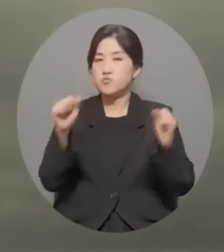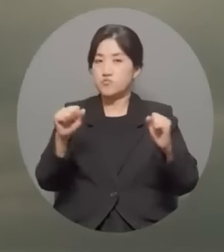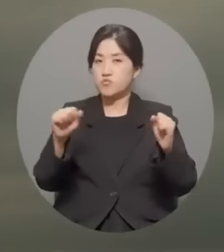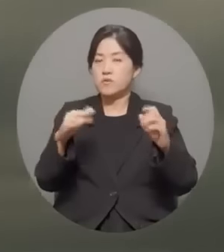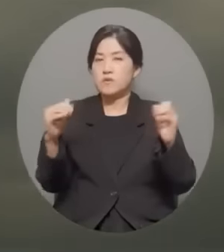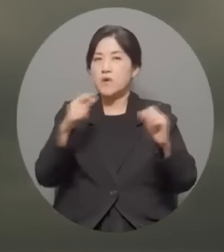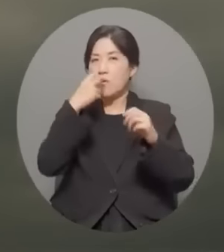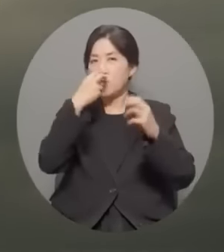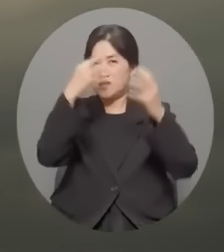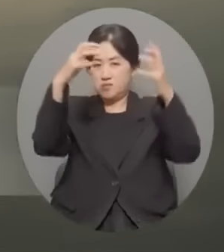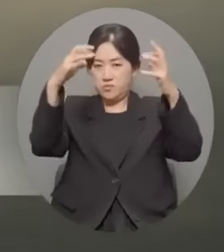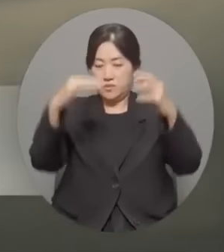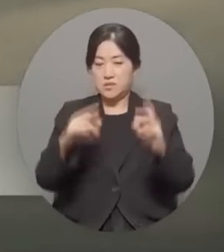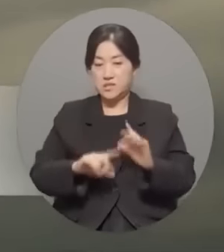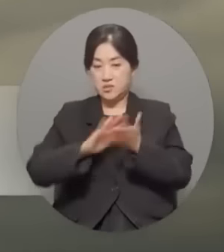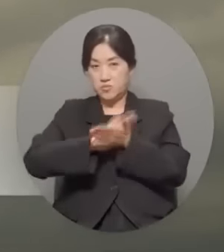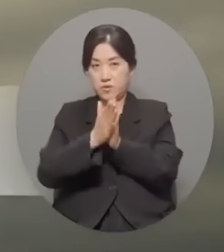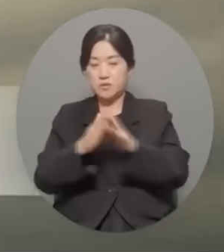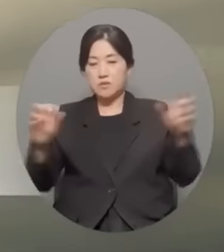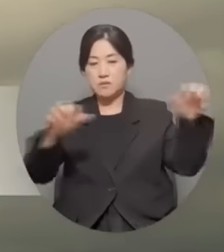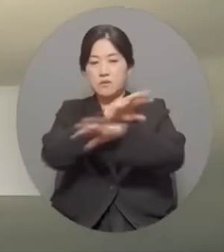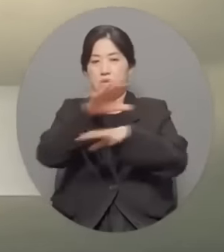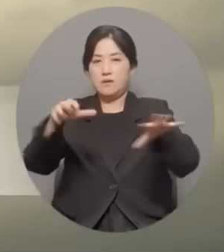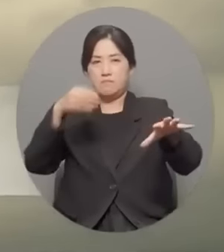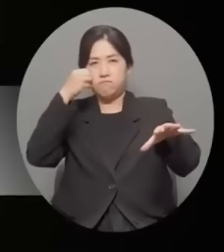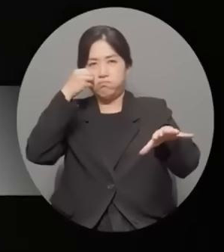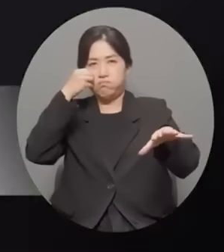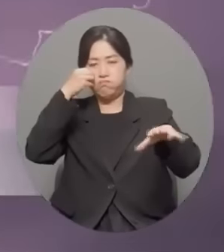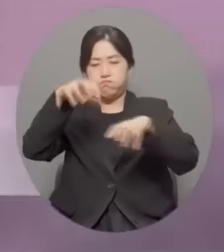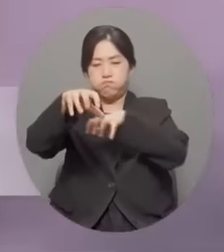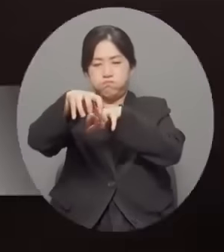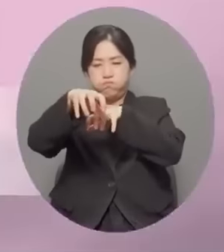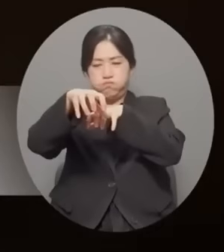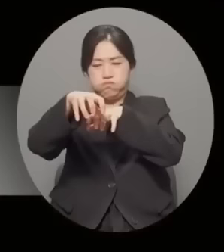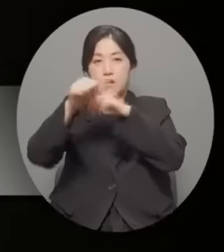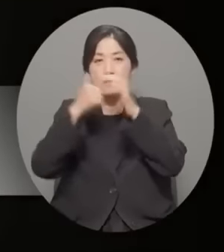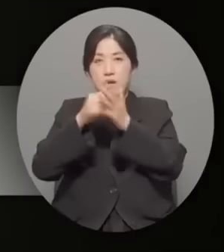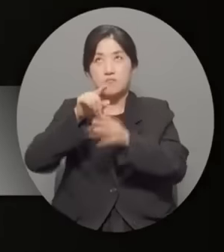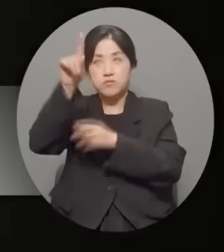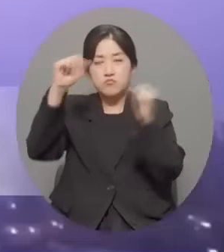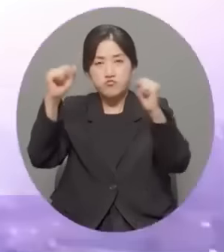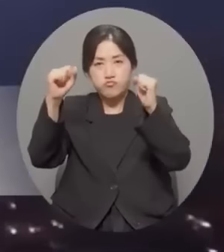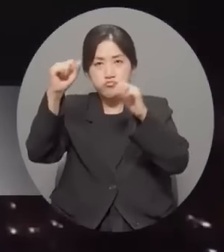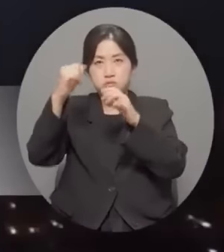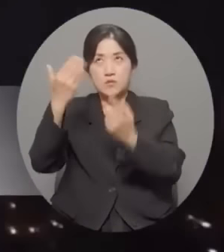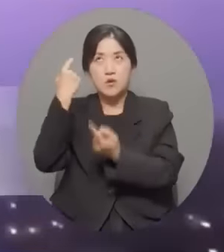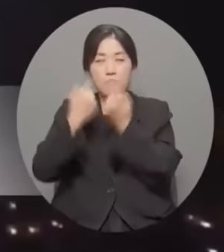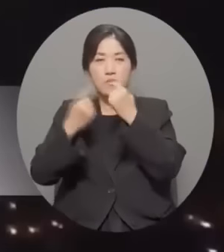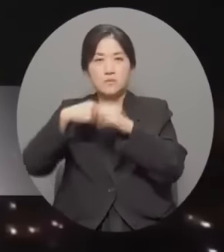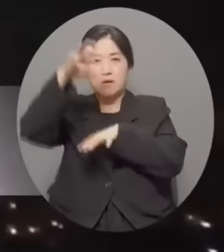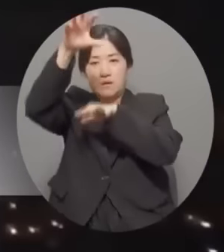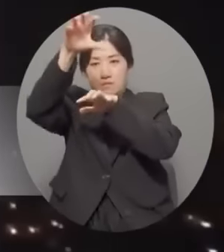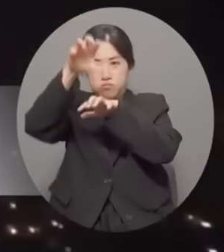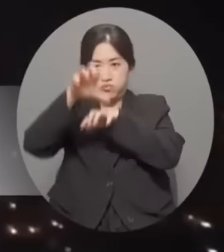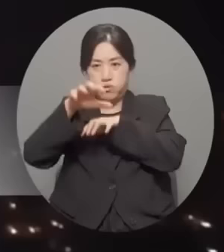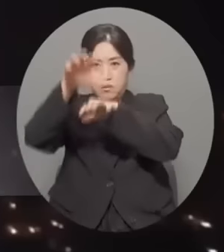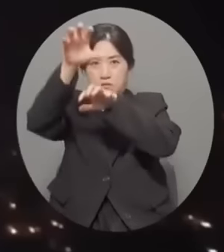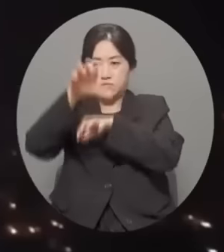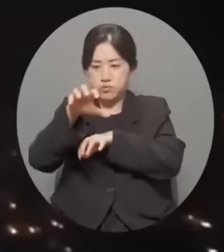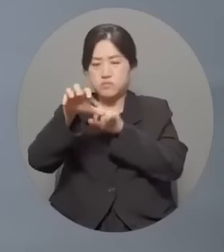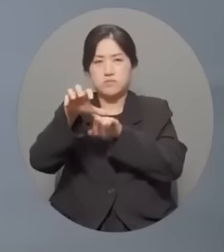공기입니다. 기후변화로 기류가 정체되는 블로킹 현상 때문에 북쪽 한기가 이전보다 자주 남쪽으로